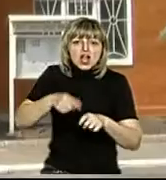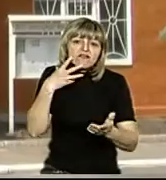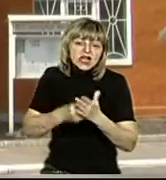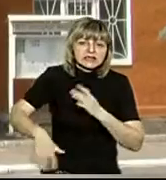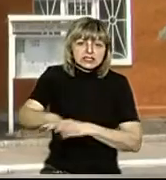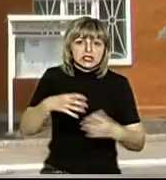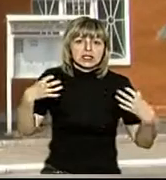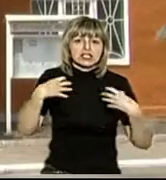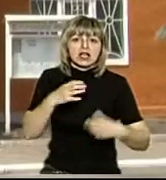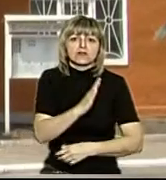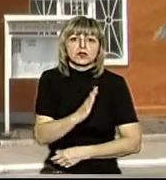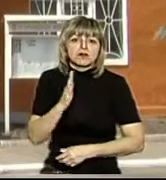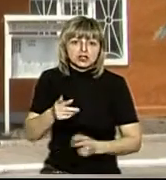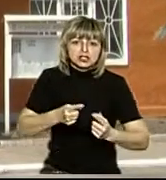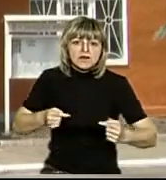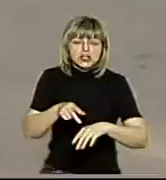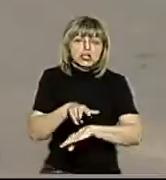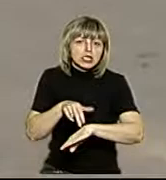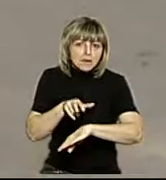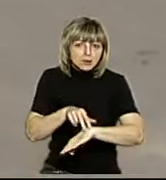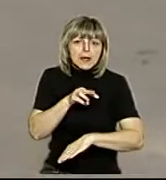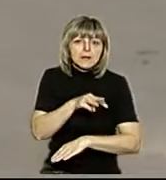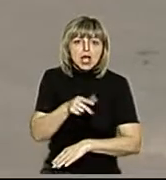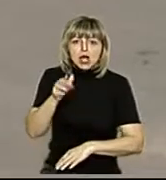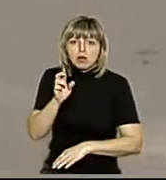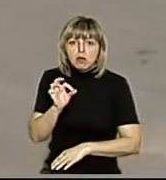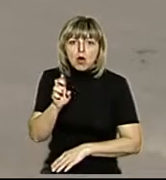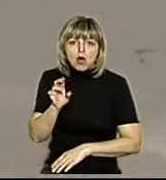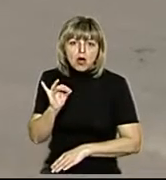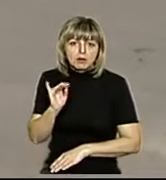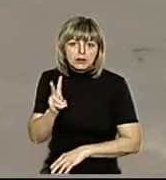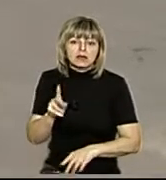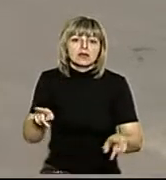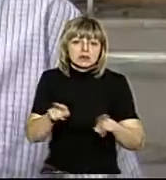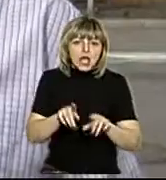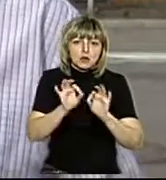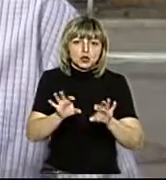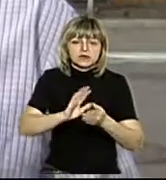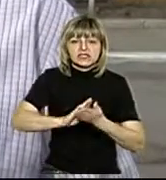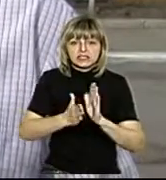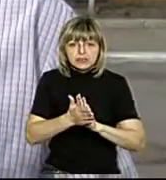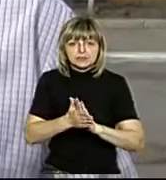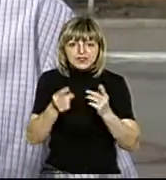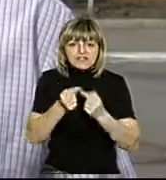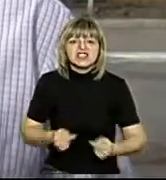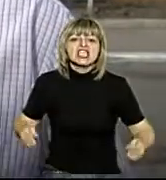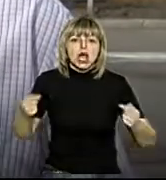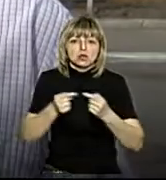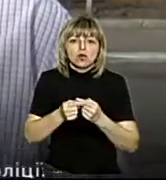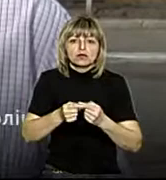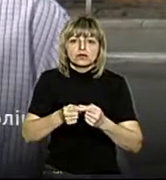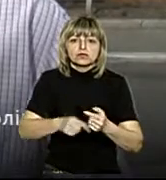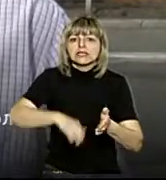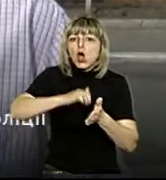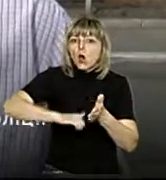територій. Начальник Володимир-Волинського відділення поліції Михайло Бобик так прокоментував ситуацію. Встановлюються обставини